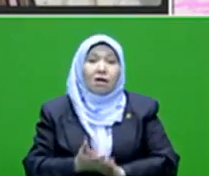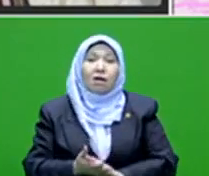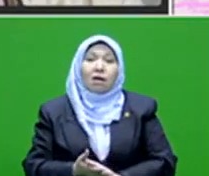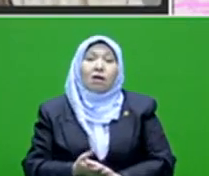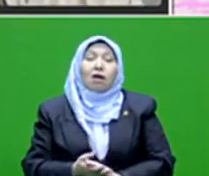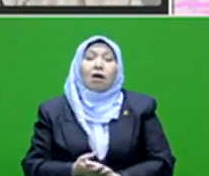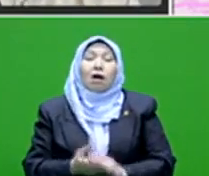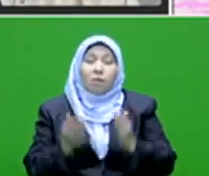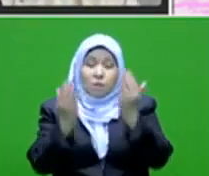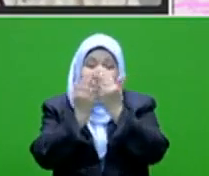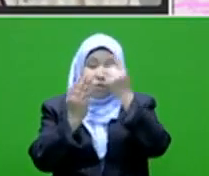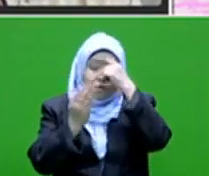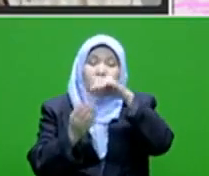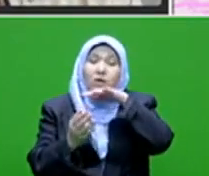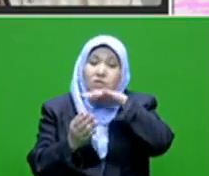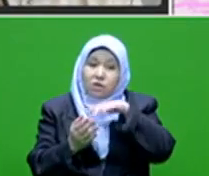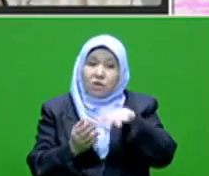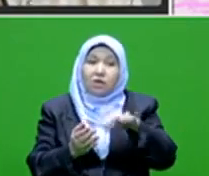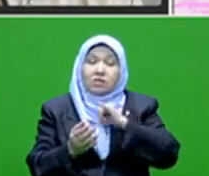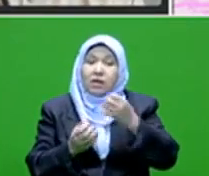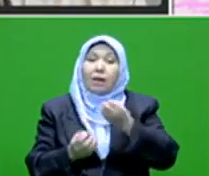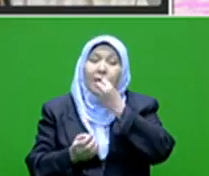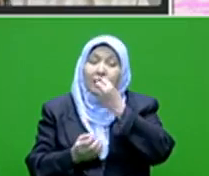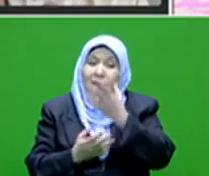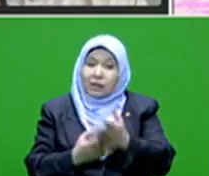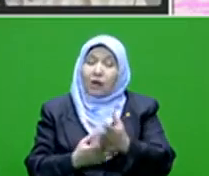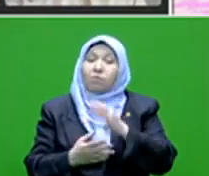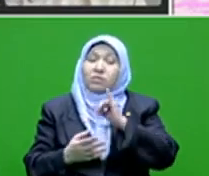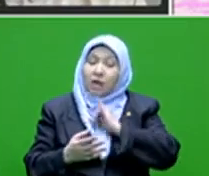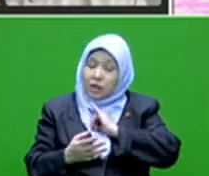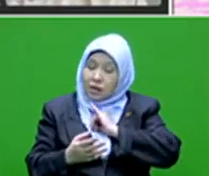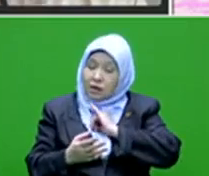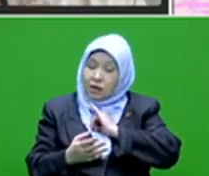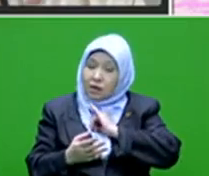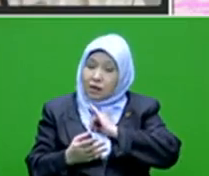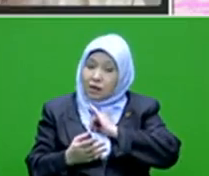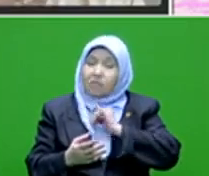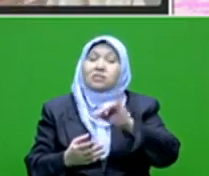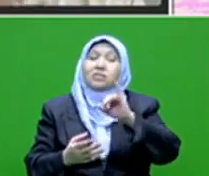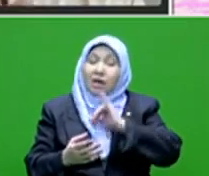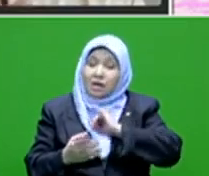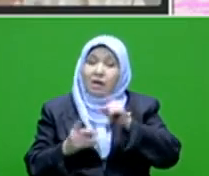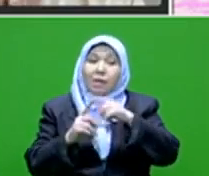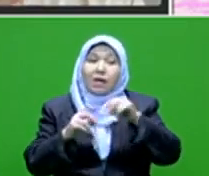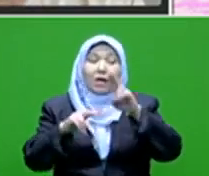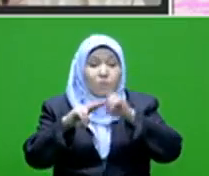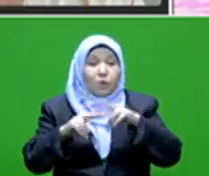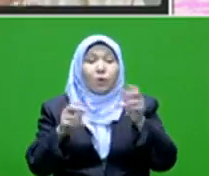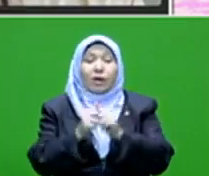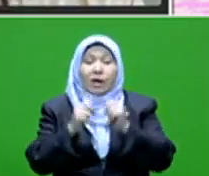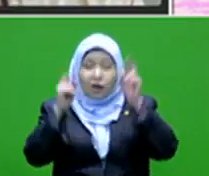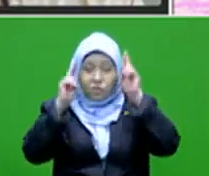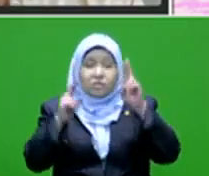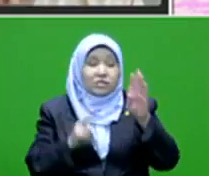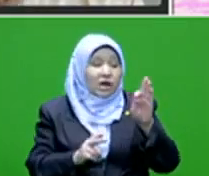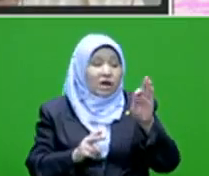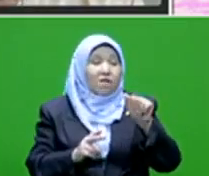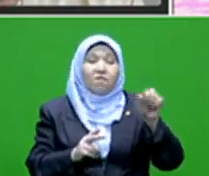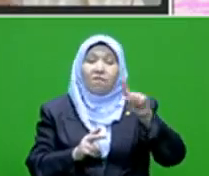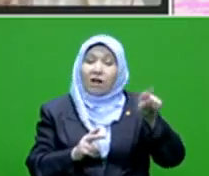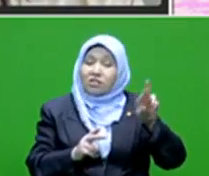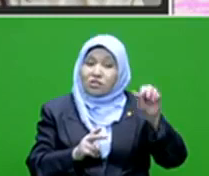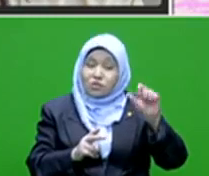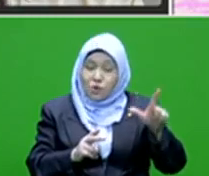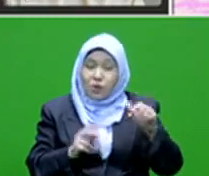salli ala Sayyidina Muhammad. Tapi sebelum tu saya kena bagi tahu, saya ni, saya bila duduk dengan Ustaz Fazrul, dengan